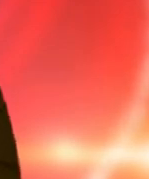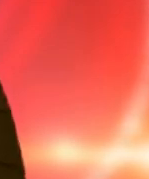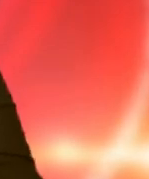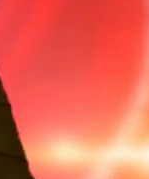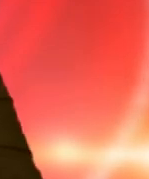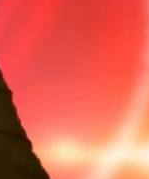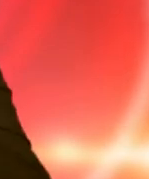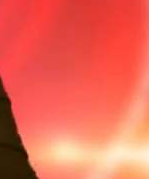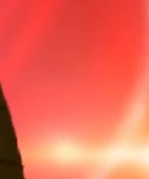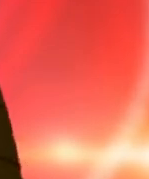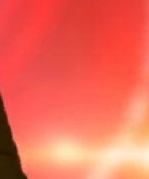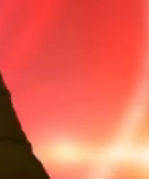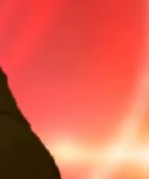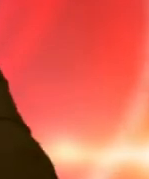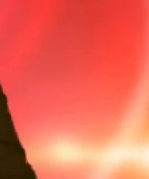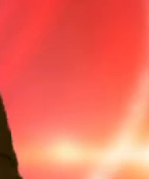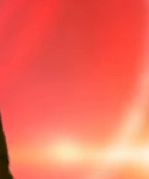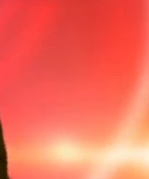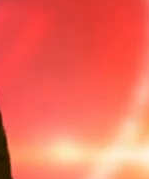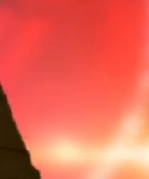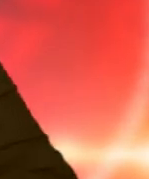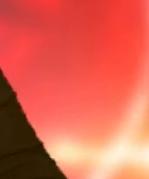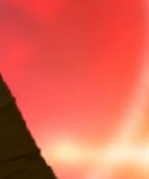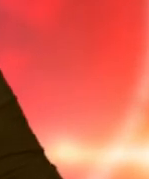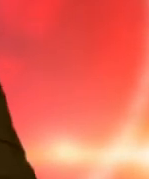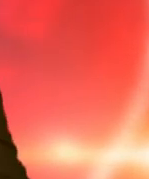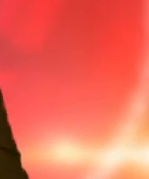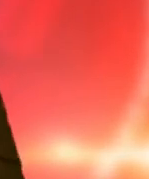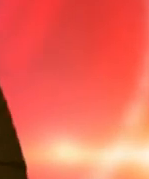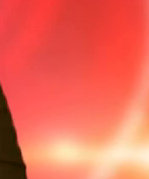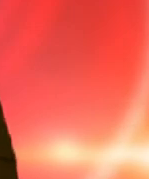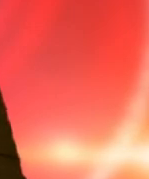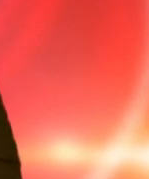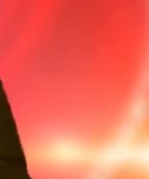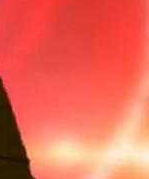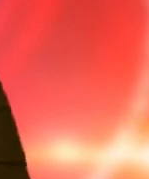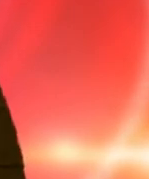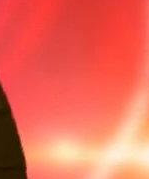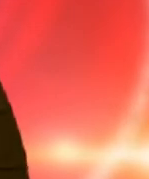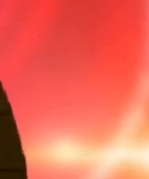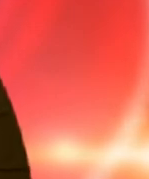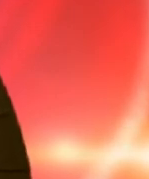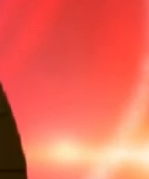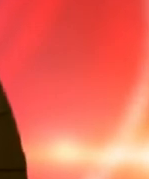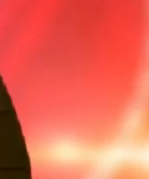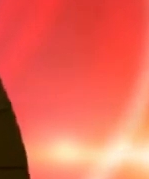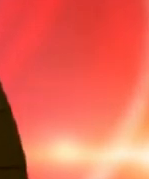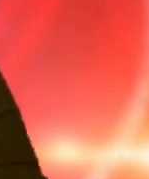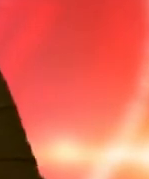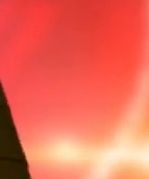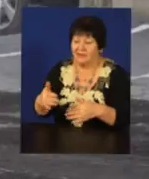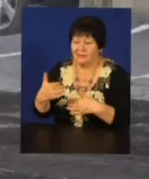administrația publică locală a luat decizia ca asfaltul să fie așternut până în data de 1 decembrie pe străzile din preajmă.